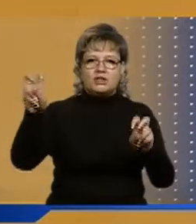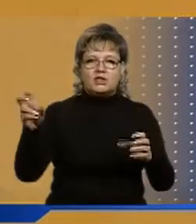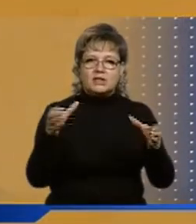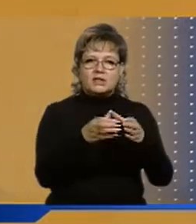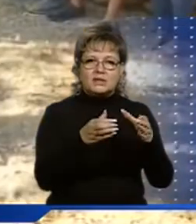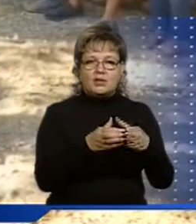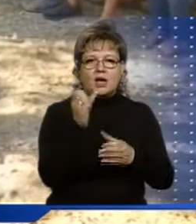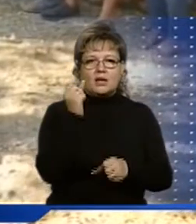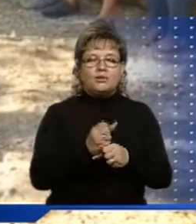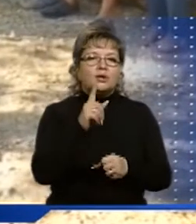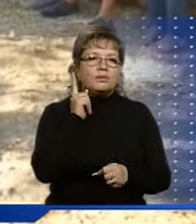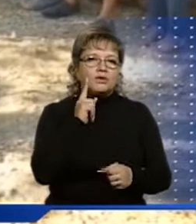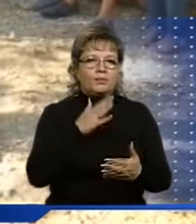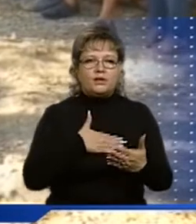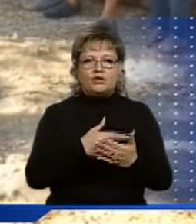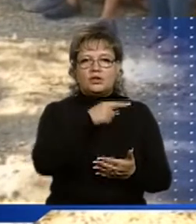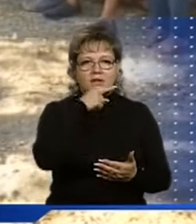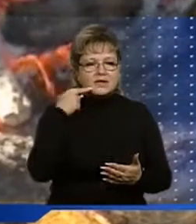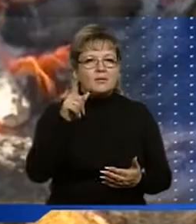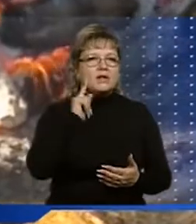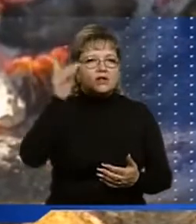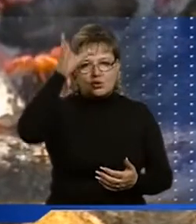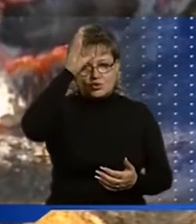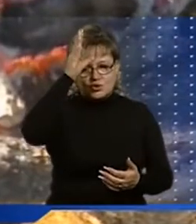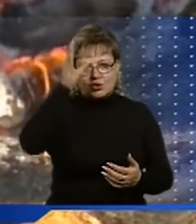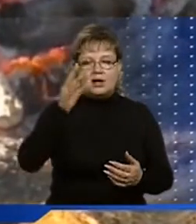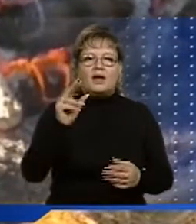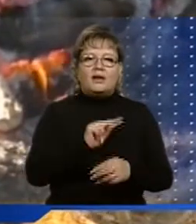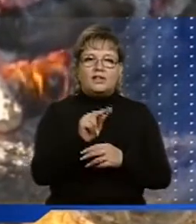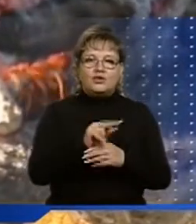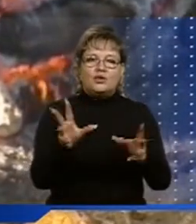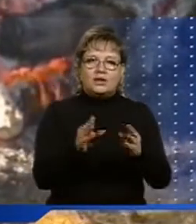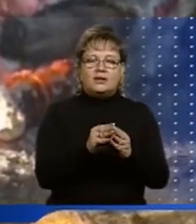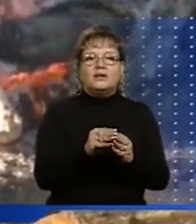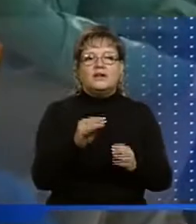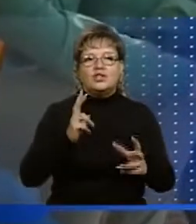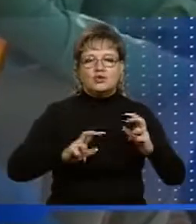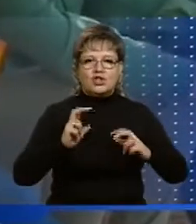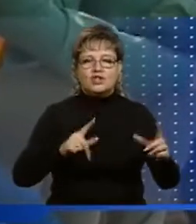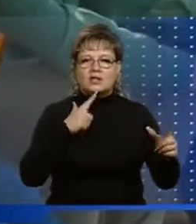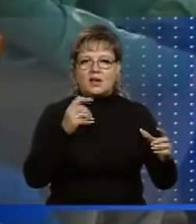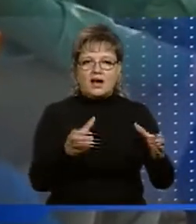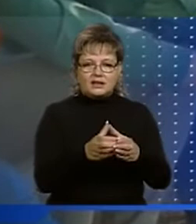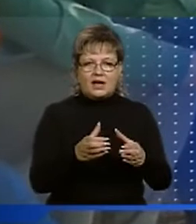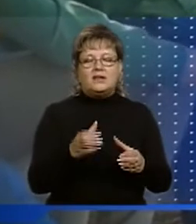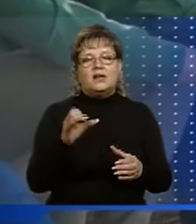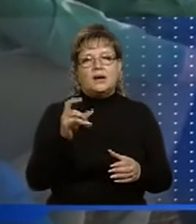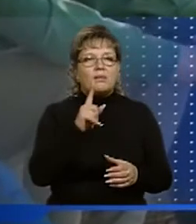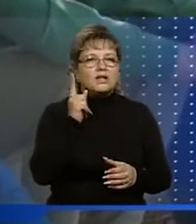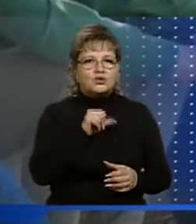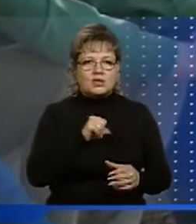смен. Работающая молодежь, патриоты России, молодые ученые, волонтеры ДОНа, медиа-журналистика, студенческие отряды и